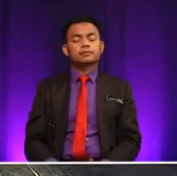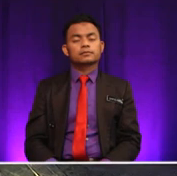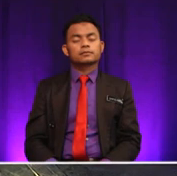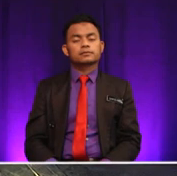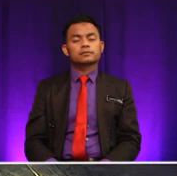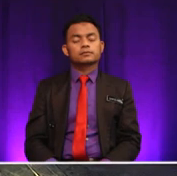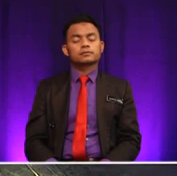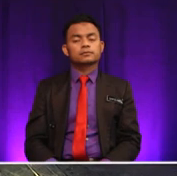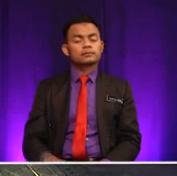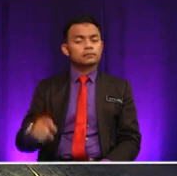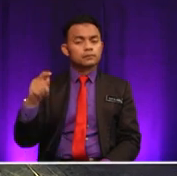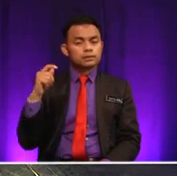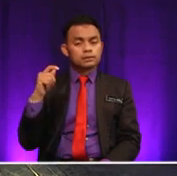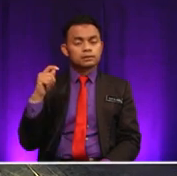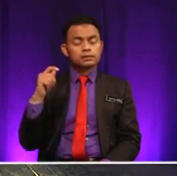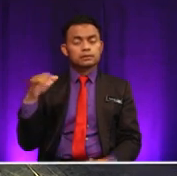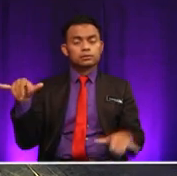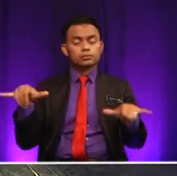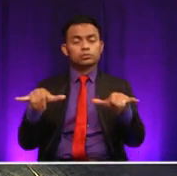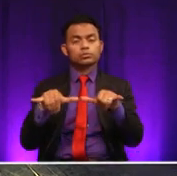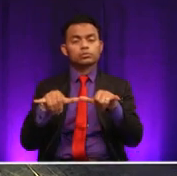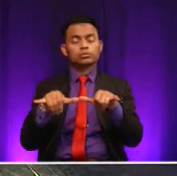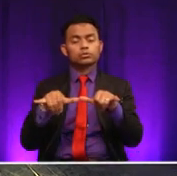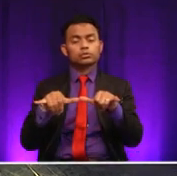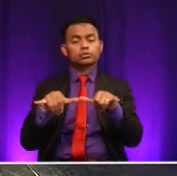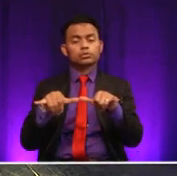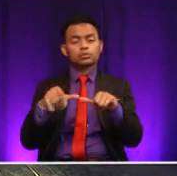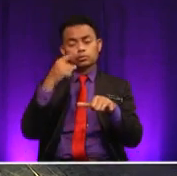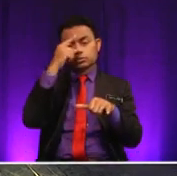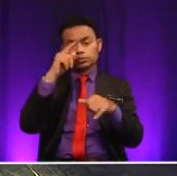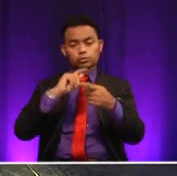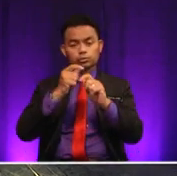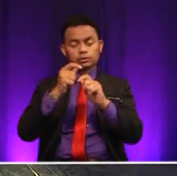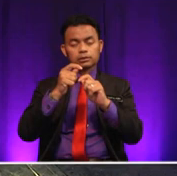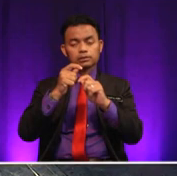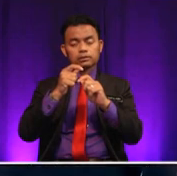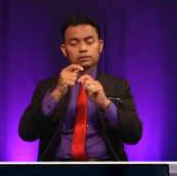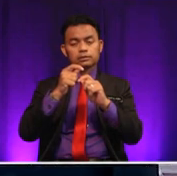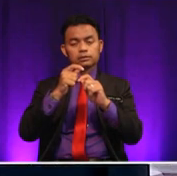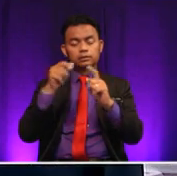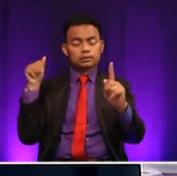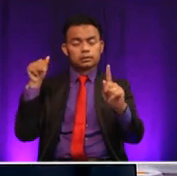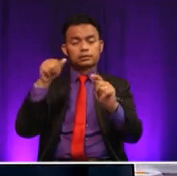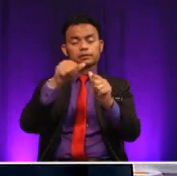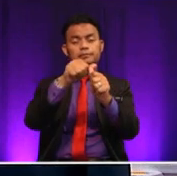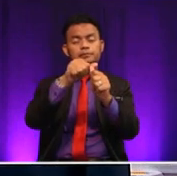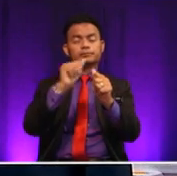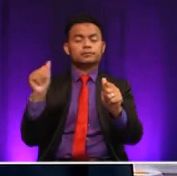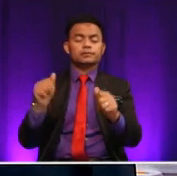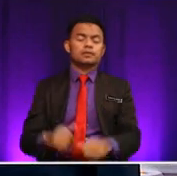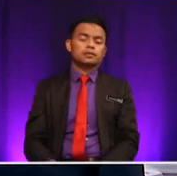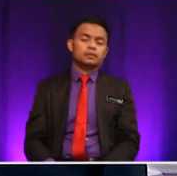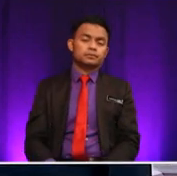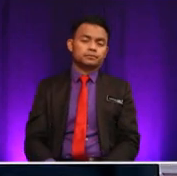kita tengok eee memukul upaya untuk membuka arah kalau kelajuannya dia lebih kepada pecut jadi belajar